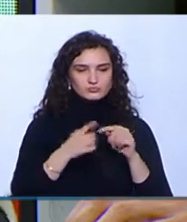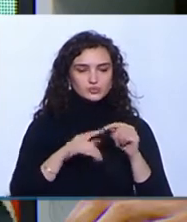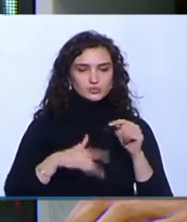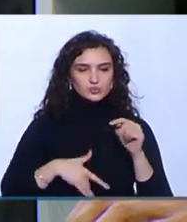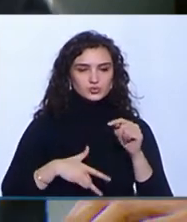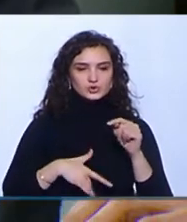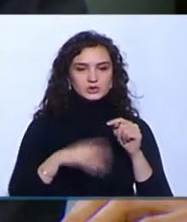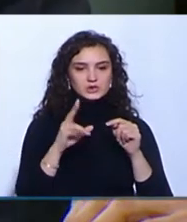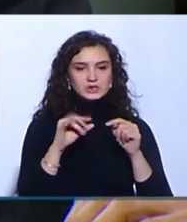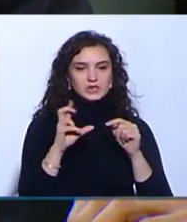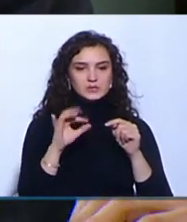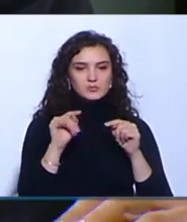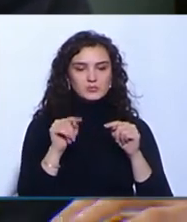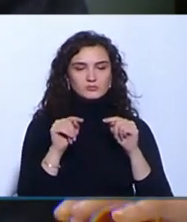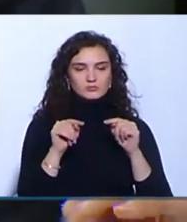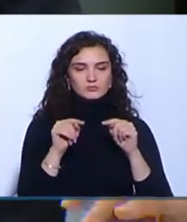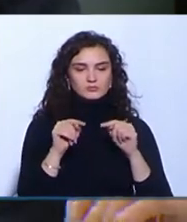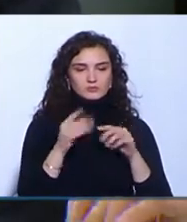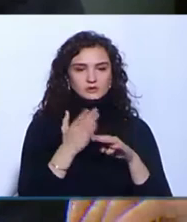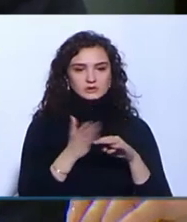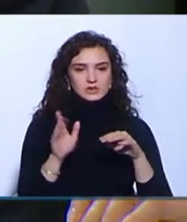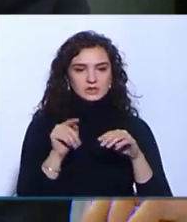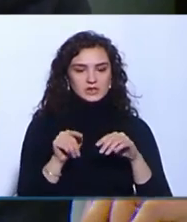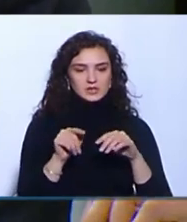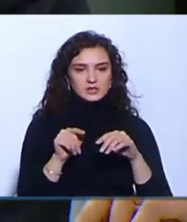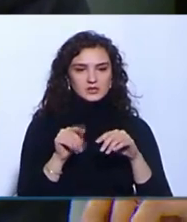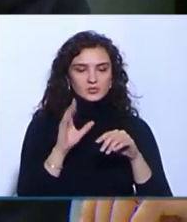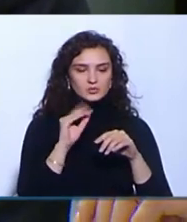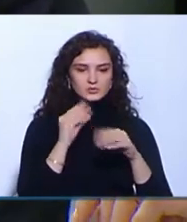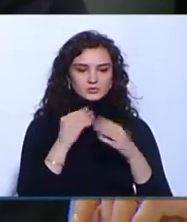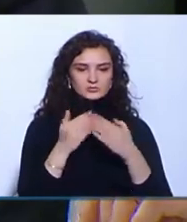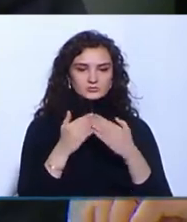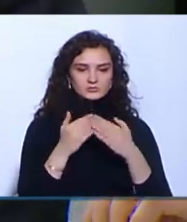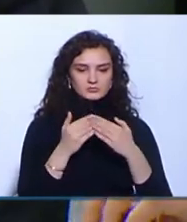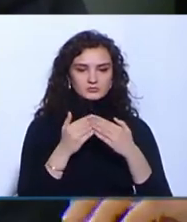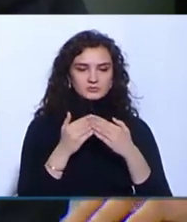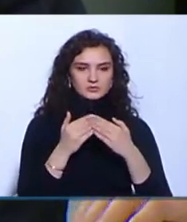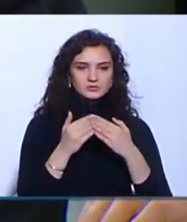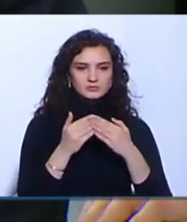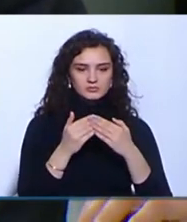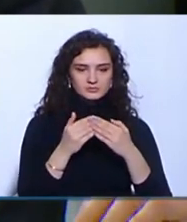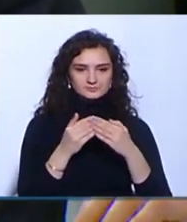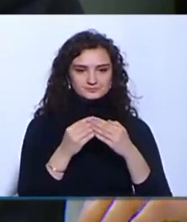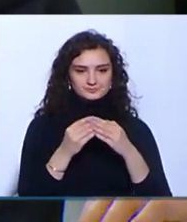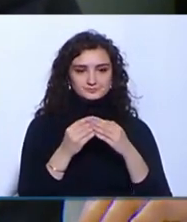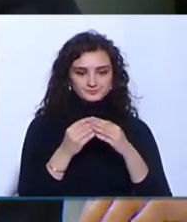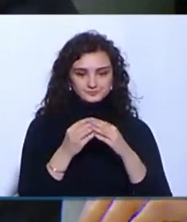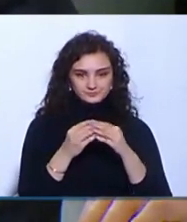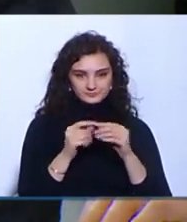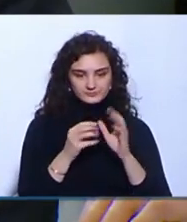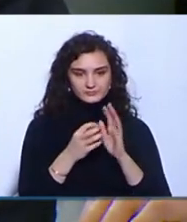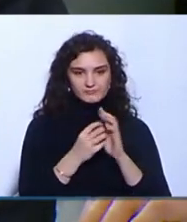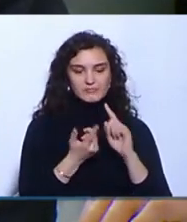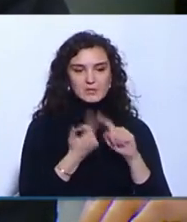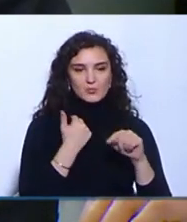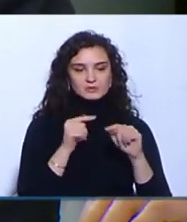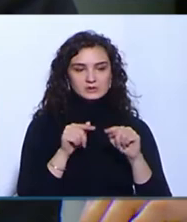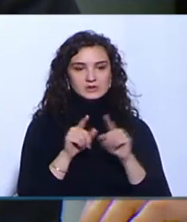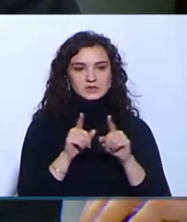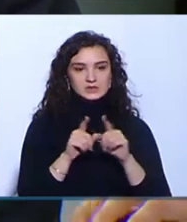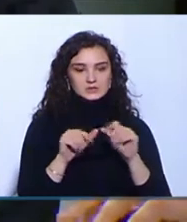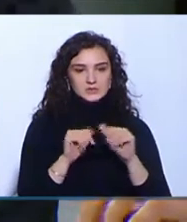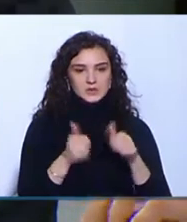კუჭის კიბოს შემთხვევაში ეს ცალკე ნომინაცია, როდესაც მოაწოდეს ლიმფური სისტემის ამოკვეთის ისეთი